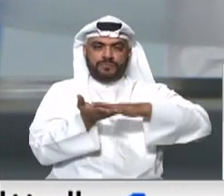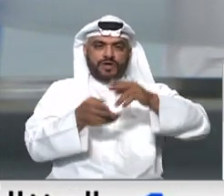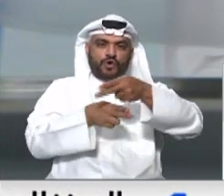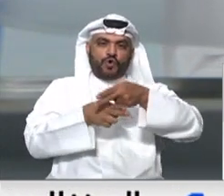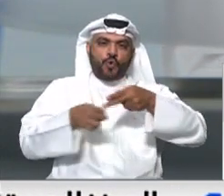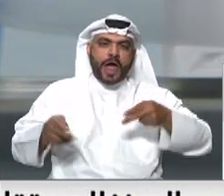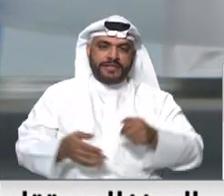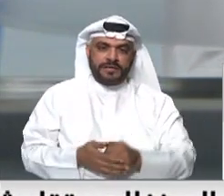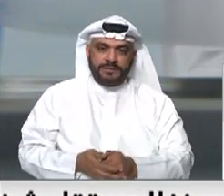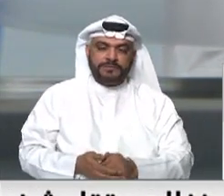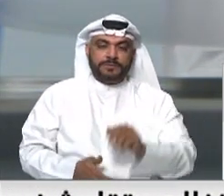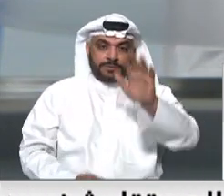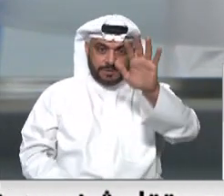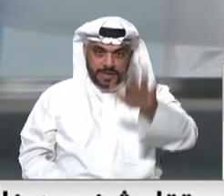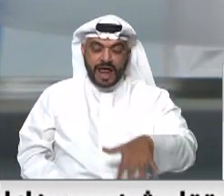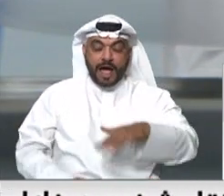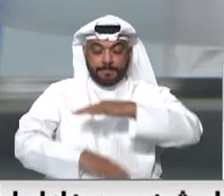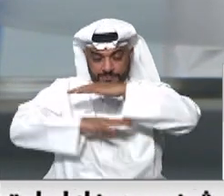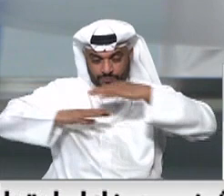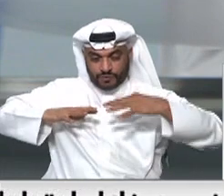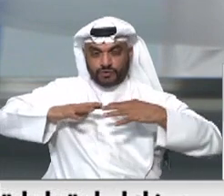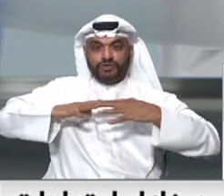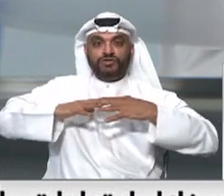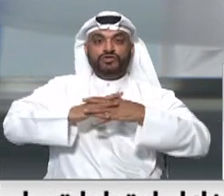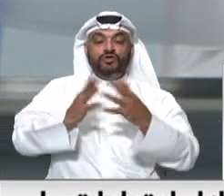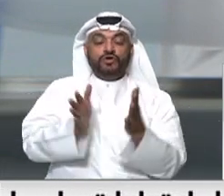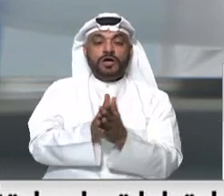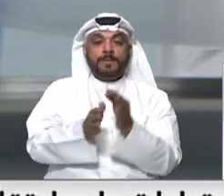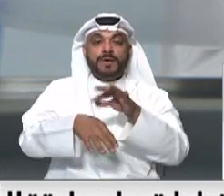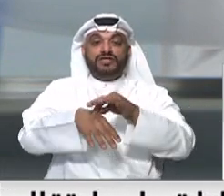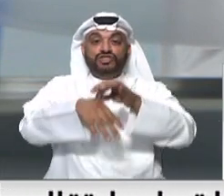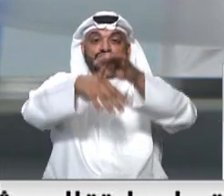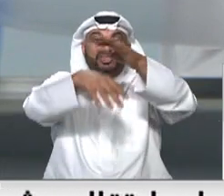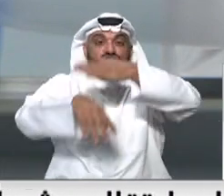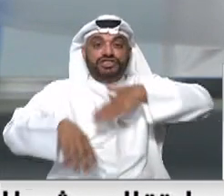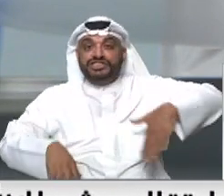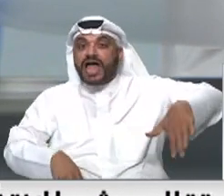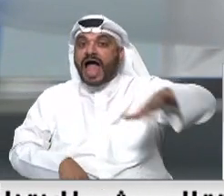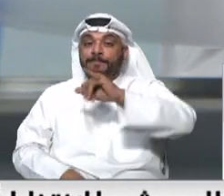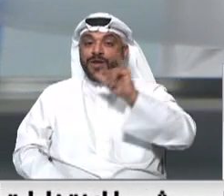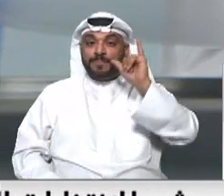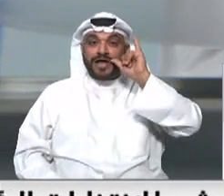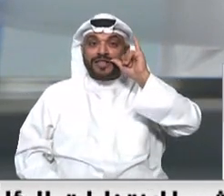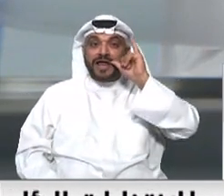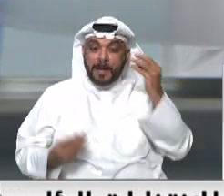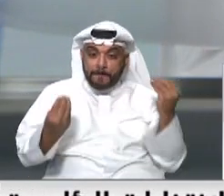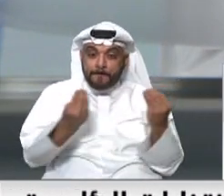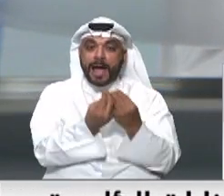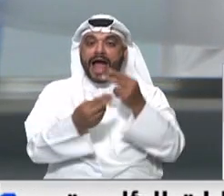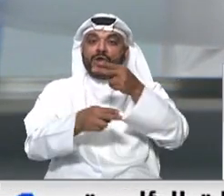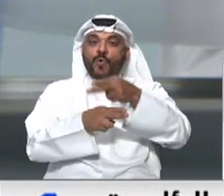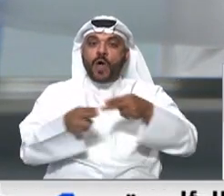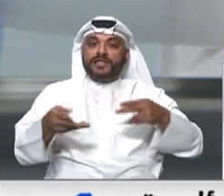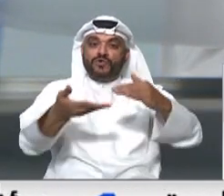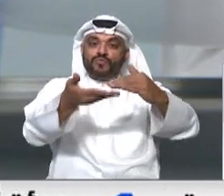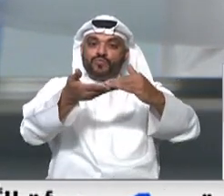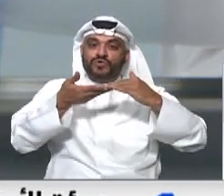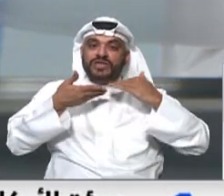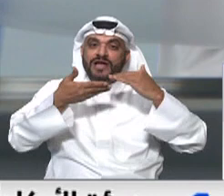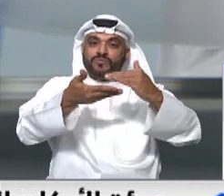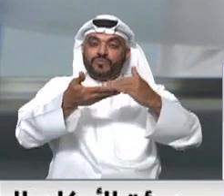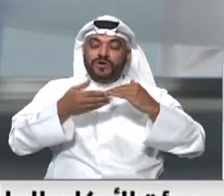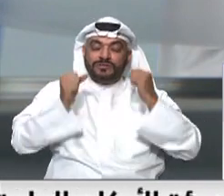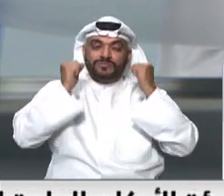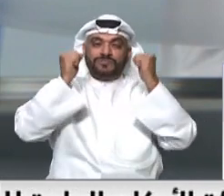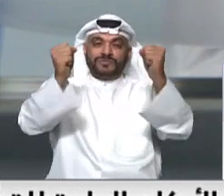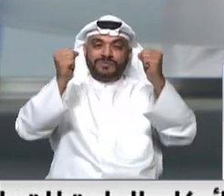ورافقت الموقف الرسمي توحد الشعب البريطاني من خلال مسيرات شعبية متعاطفة مع الأصدقاء الكويتيين جابت